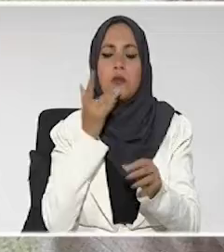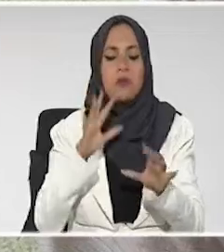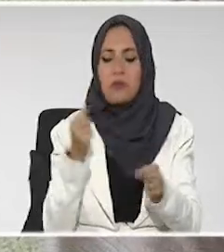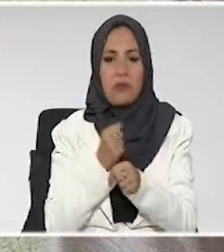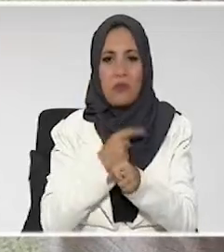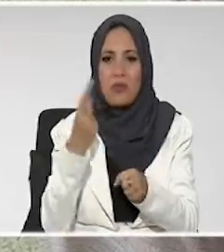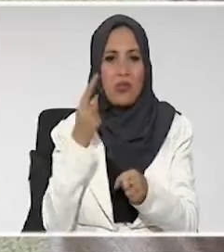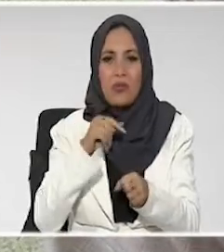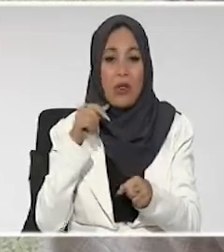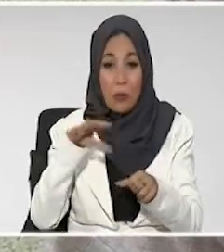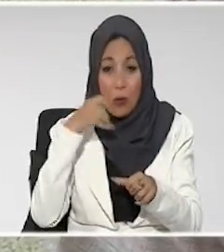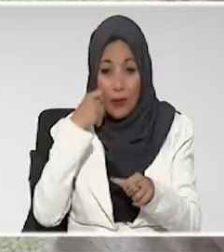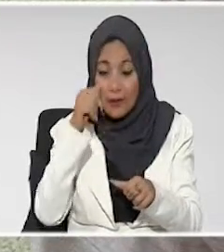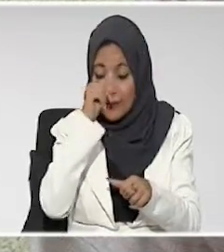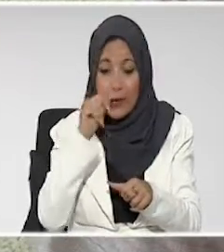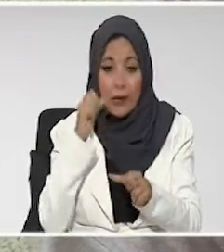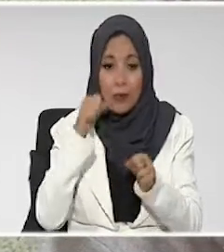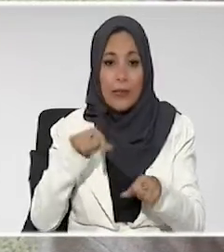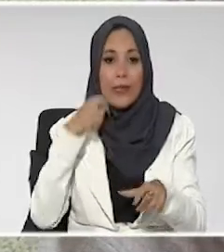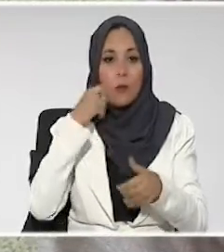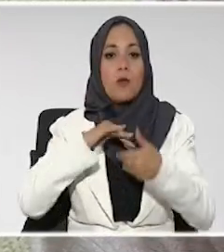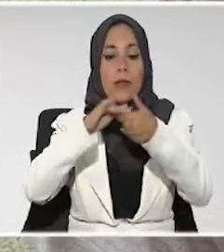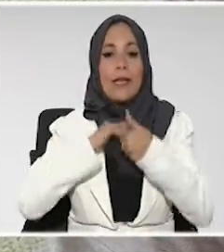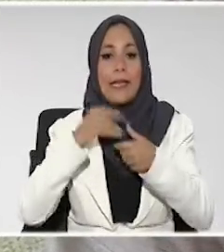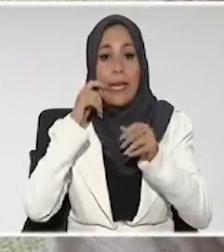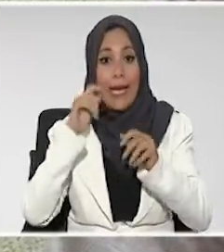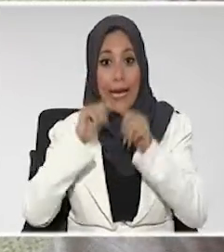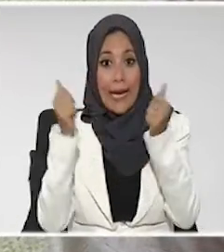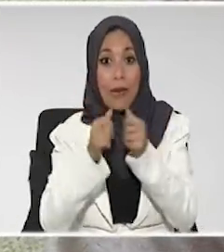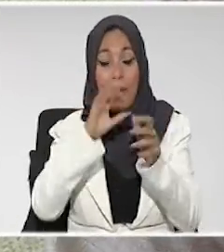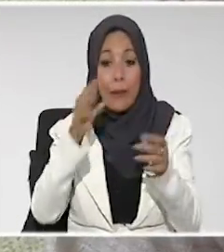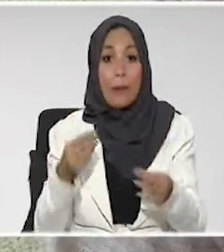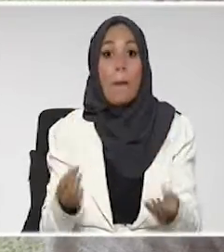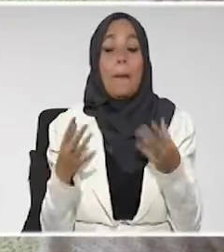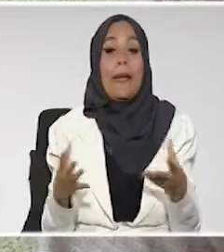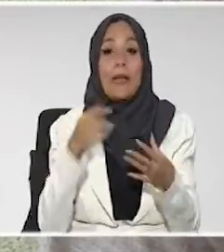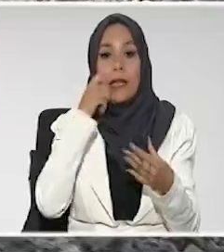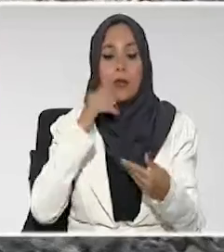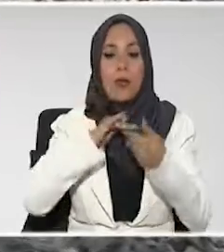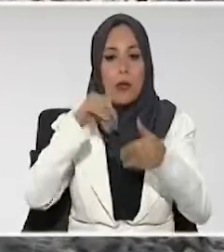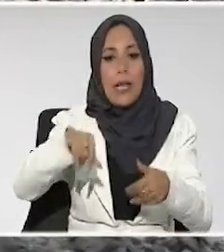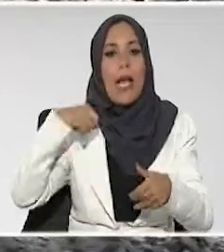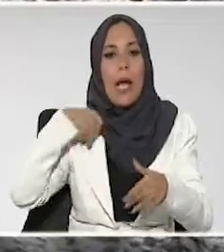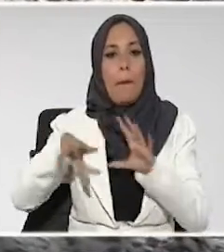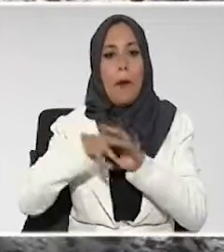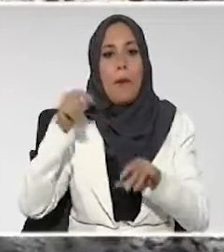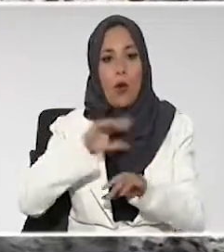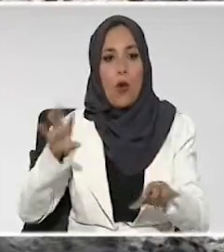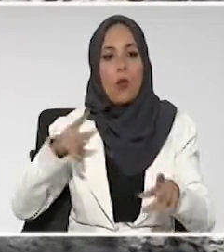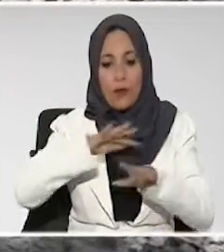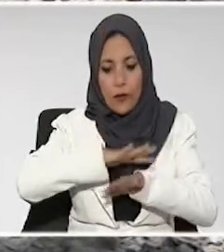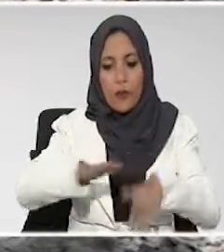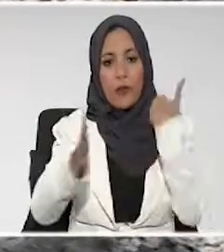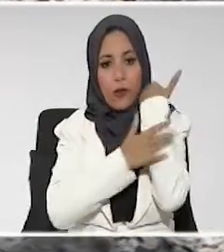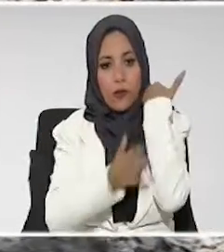طبيعية. دلوقتي الحياة كريمة عملت خير في القرية كلها، دلوقتي بقى في صرف صحي وفي الطريق